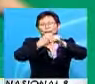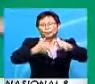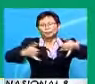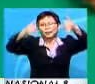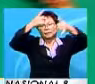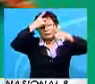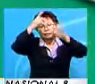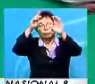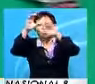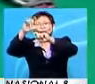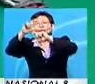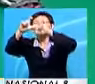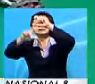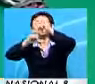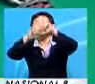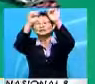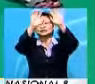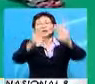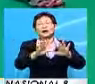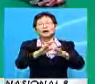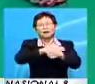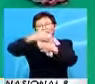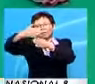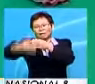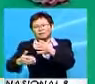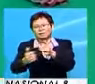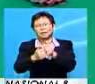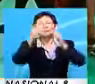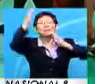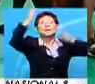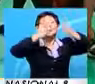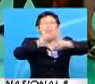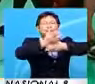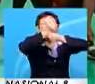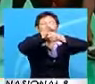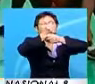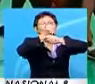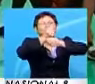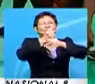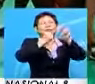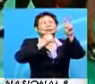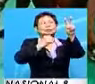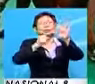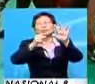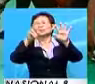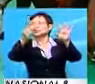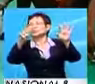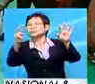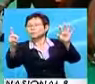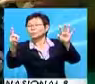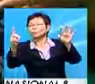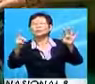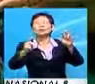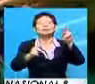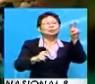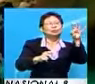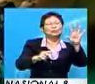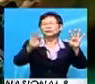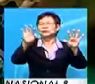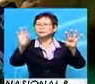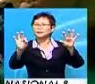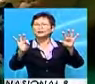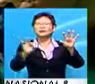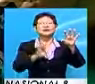Datuk Bandar di Shah Alam yang berkesudahan skuad negara menang straight set 25-21,